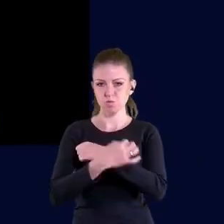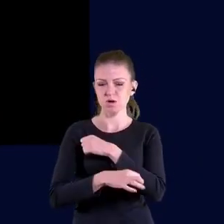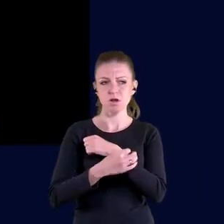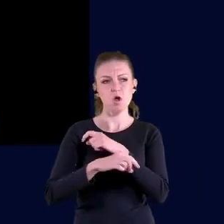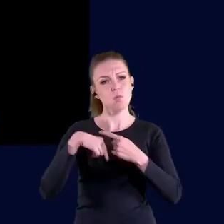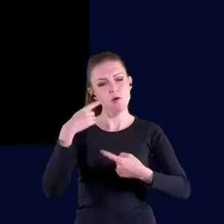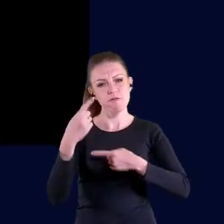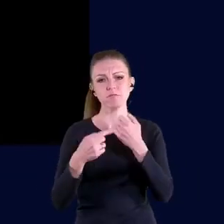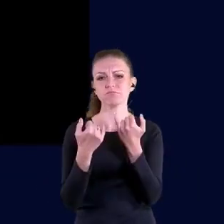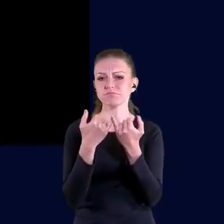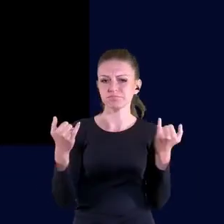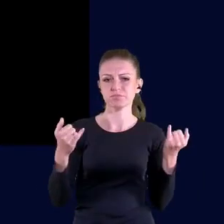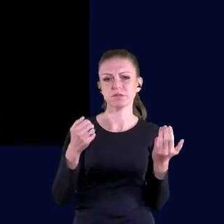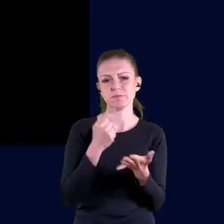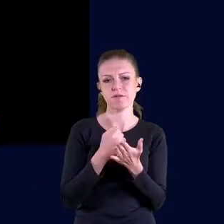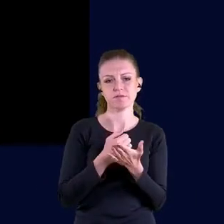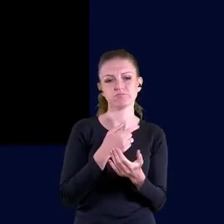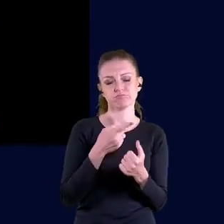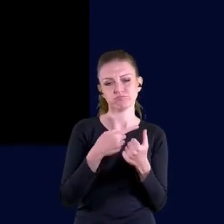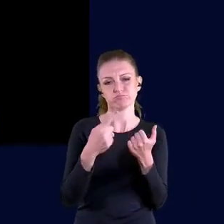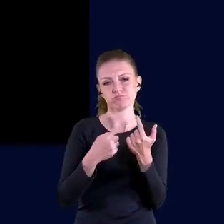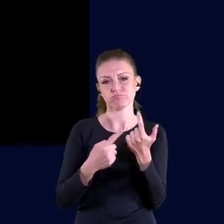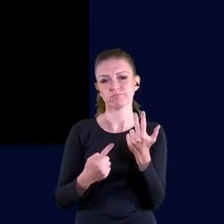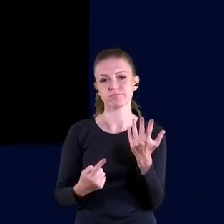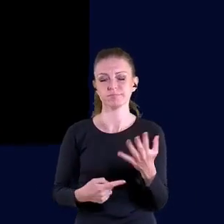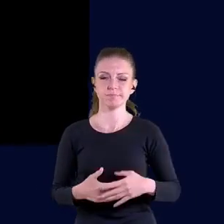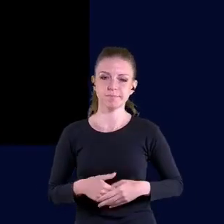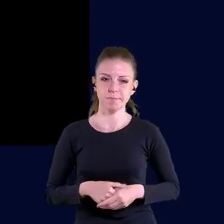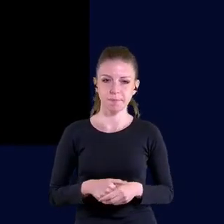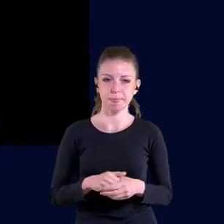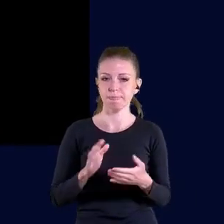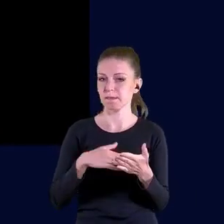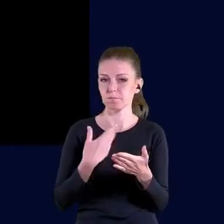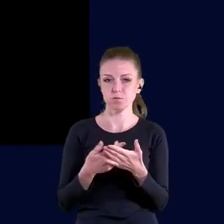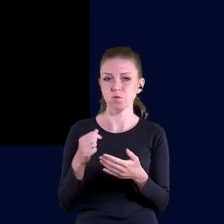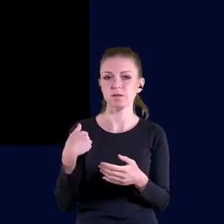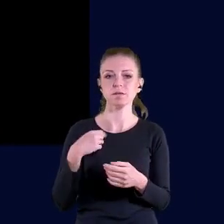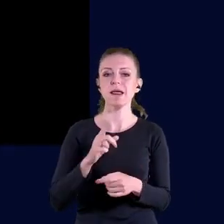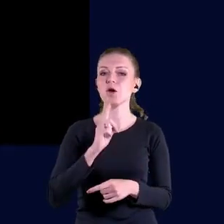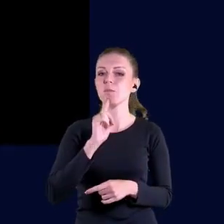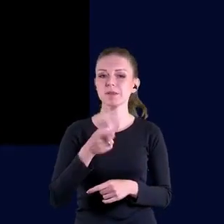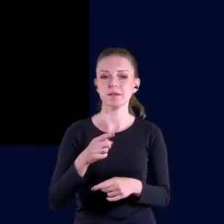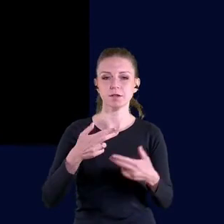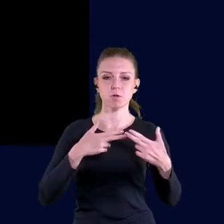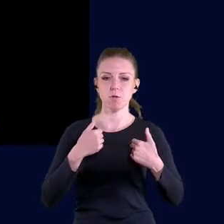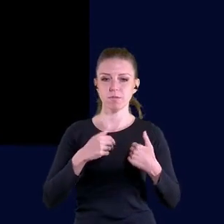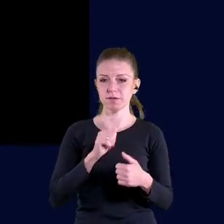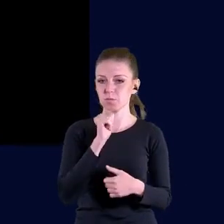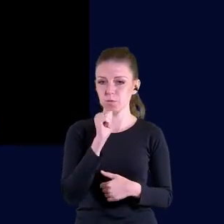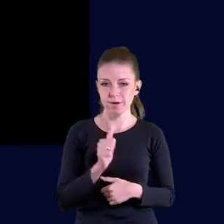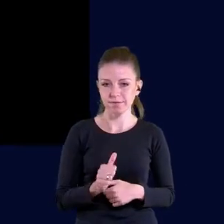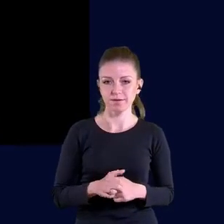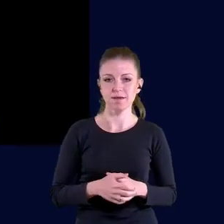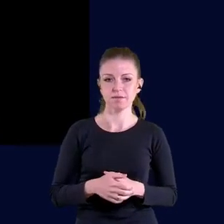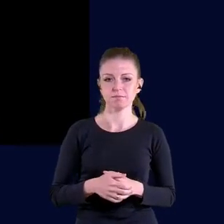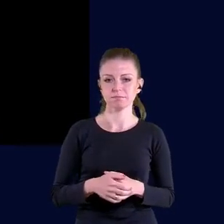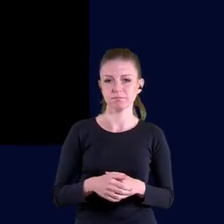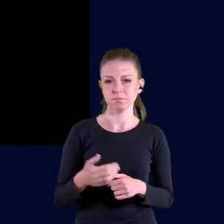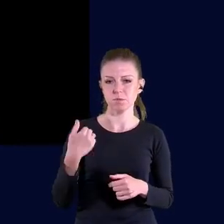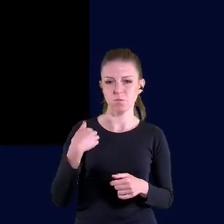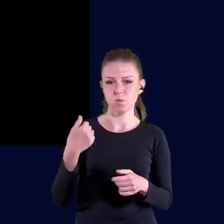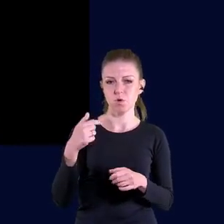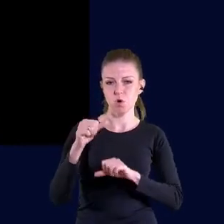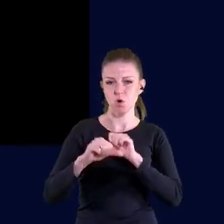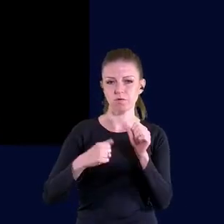kontekście bo mamy tutaj rekomendacje Komisji Europejskiej jej 12 i